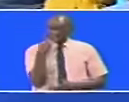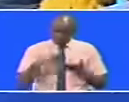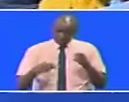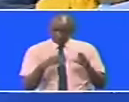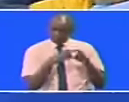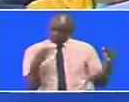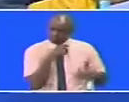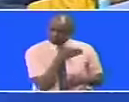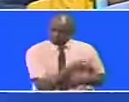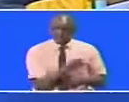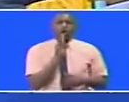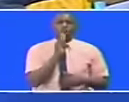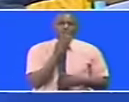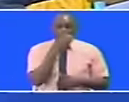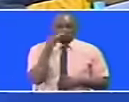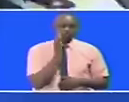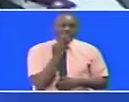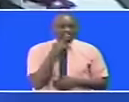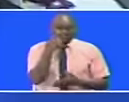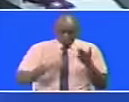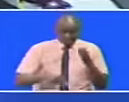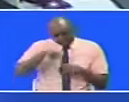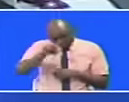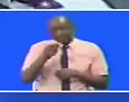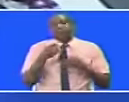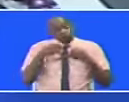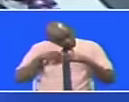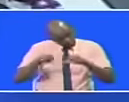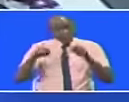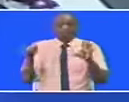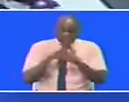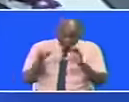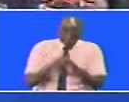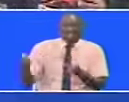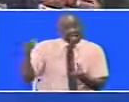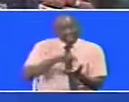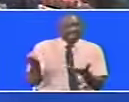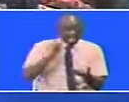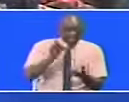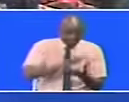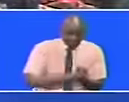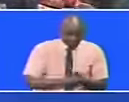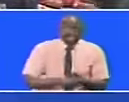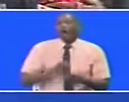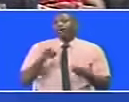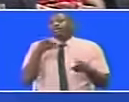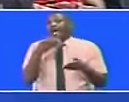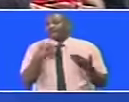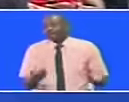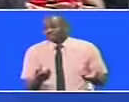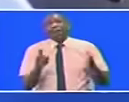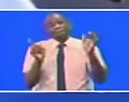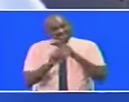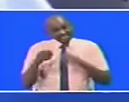upinzani, Mudavadi ameendeleza shughuli zake za uvuvi wa wanachama zaidi wa hivi punde kunaswa akiwa aliyekuwa waziri